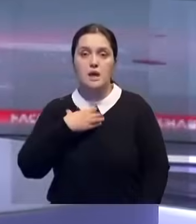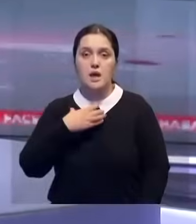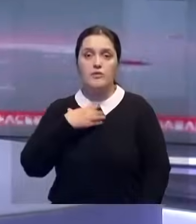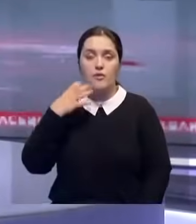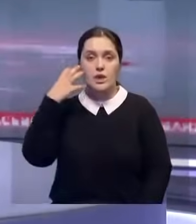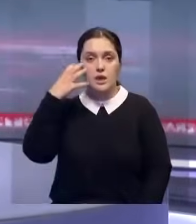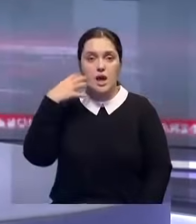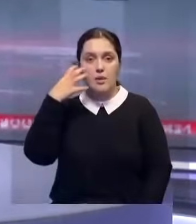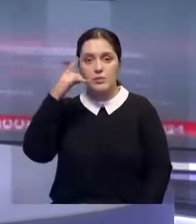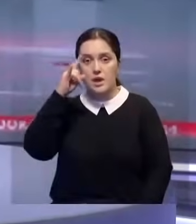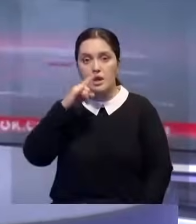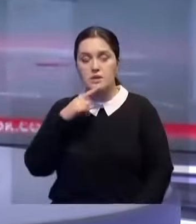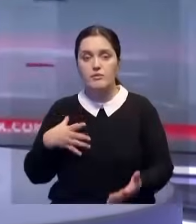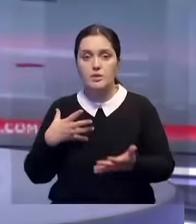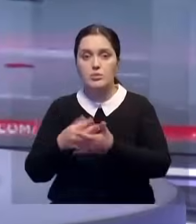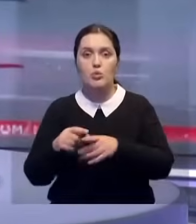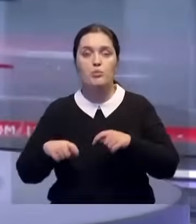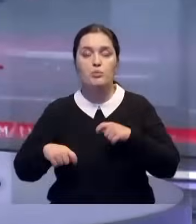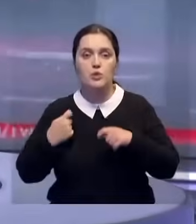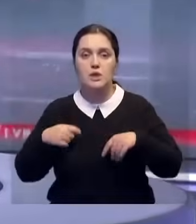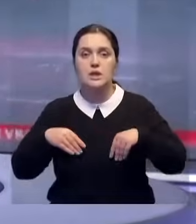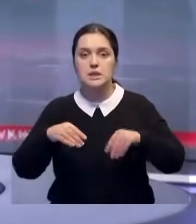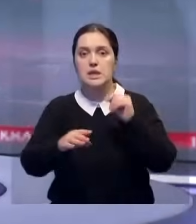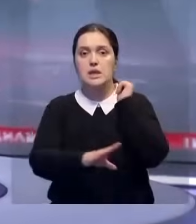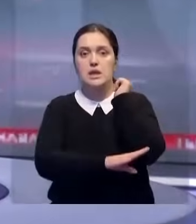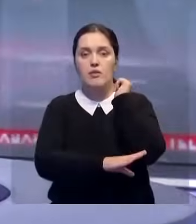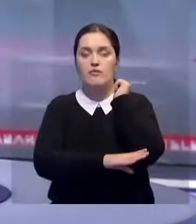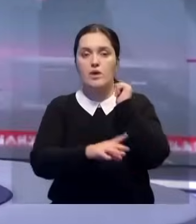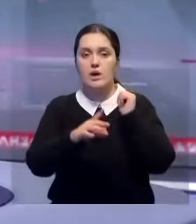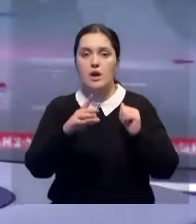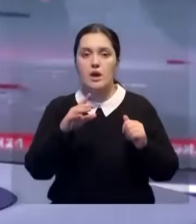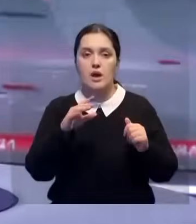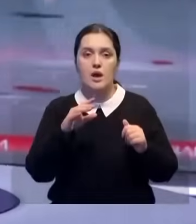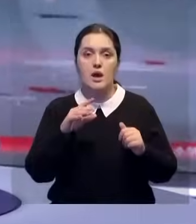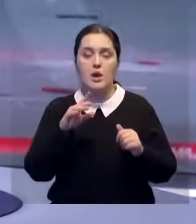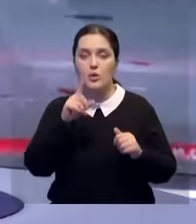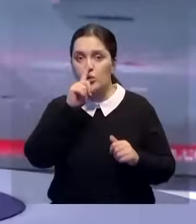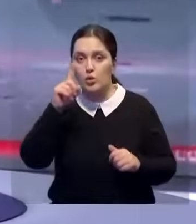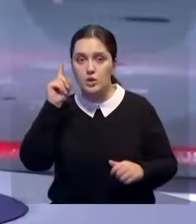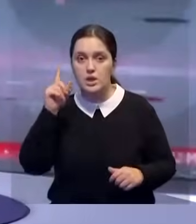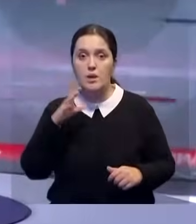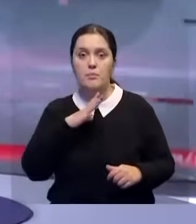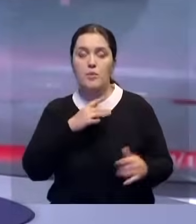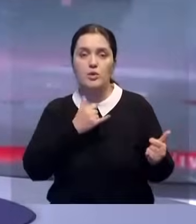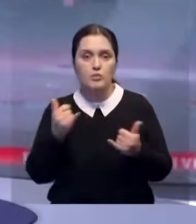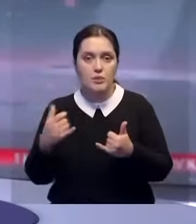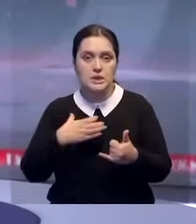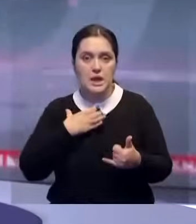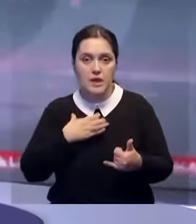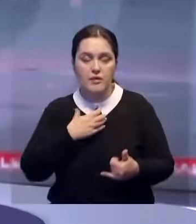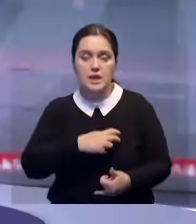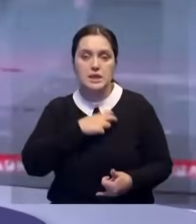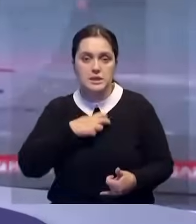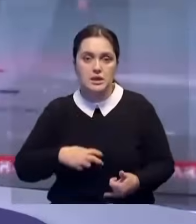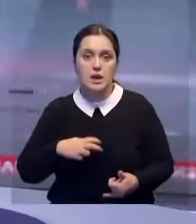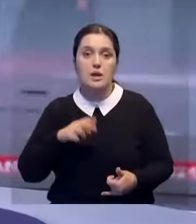Застрахованные яблони в Казахстане начали возмещать убытки садоводам на юге республики. Год назад стала доступна услуга страхования риска